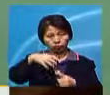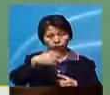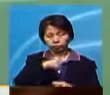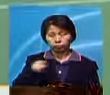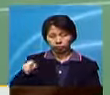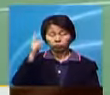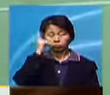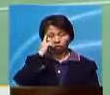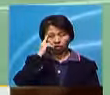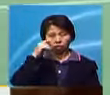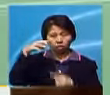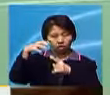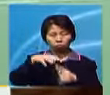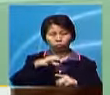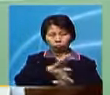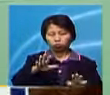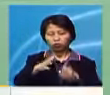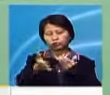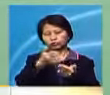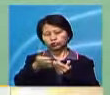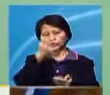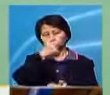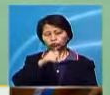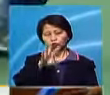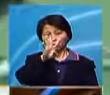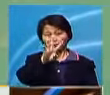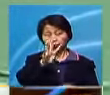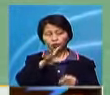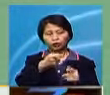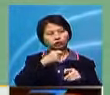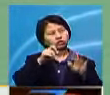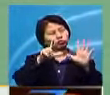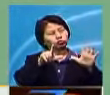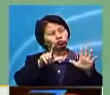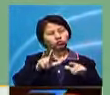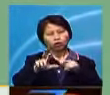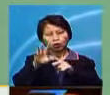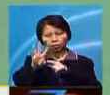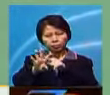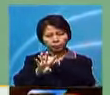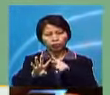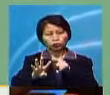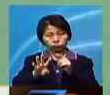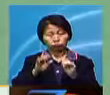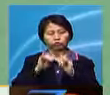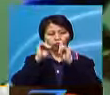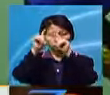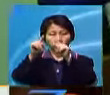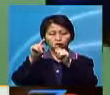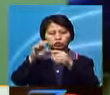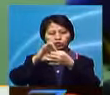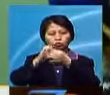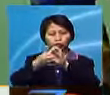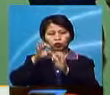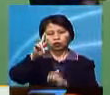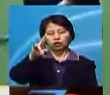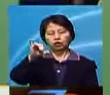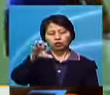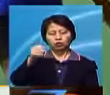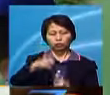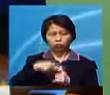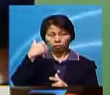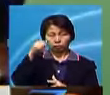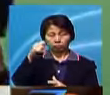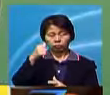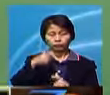beliau sedar saingan yang menanti bukannya mudah kerana 4 daripada 7 pasukan bertanding sudah pun layak ke Sukan Olimpik Rio Ogos ini, iaitu